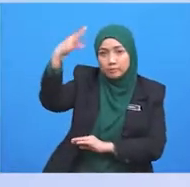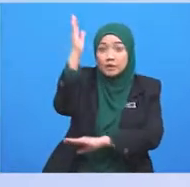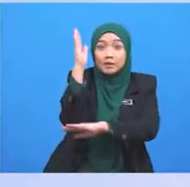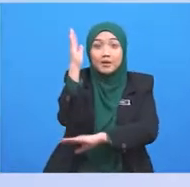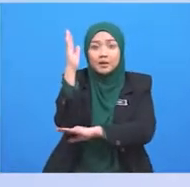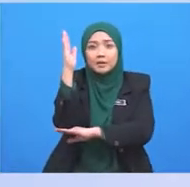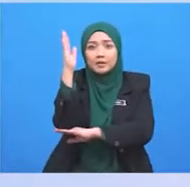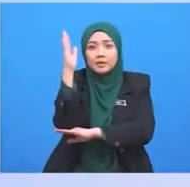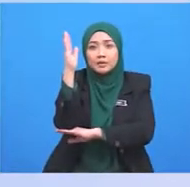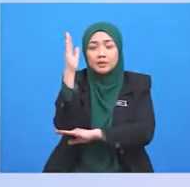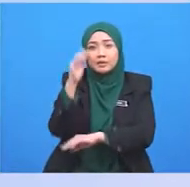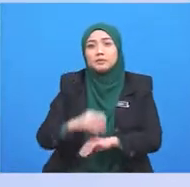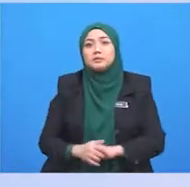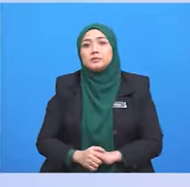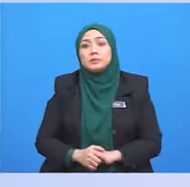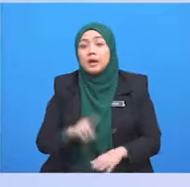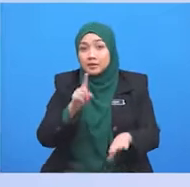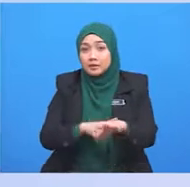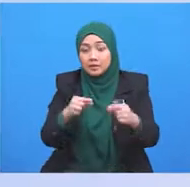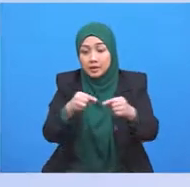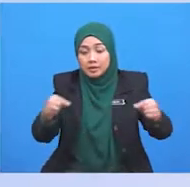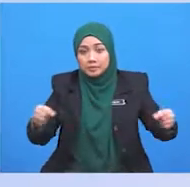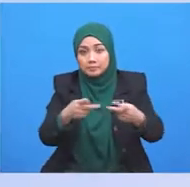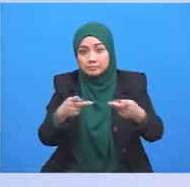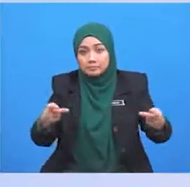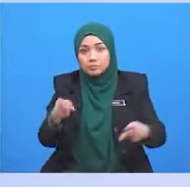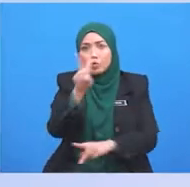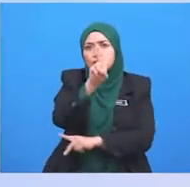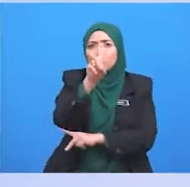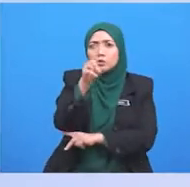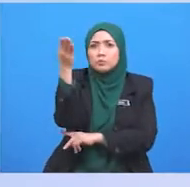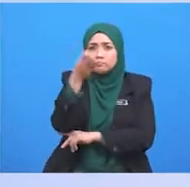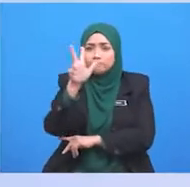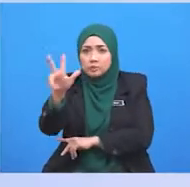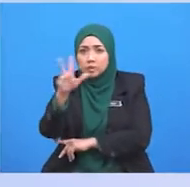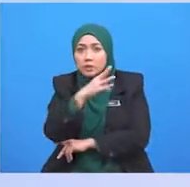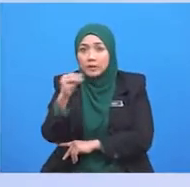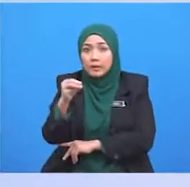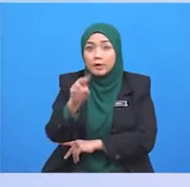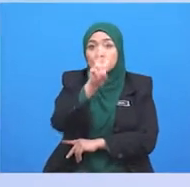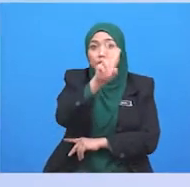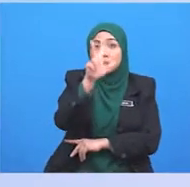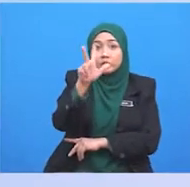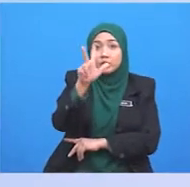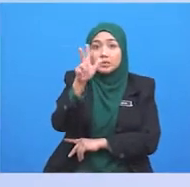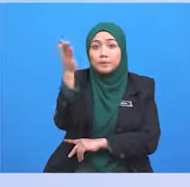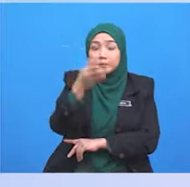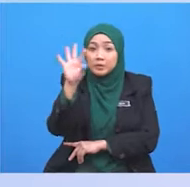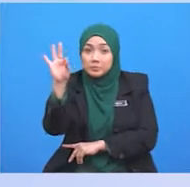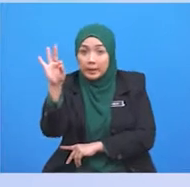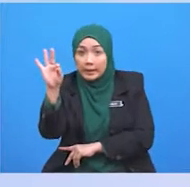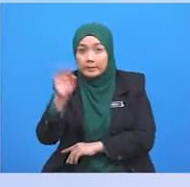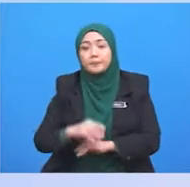garisan khatulistiwa pada 21 Mac dan 23 September Oleh itu, tenaga matahari maksimum